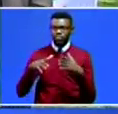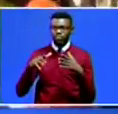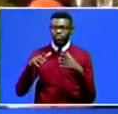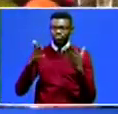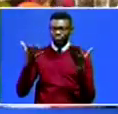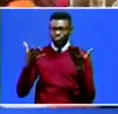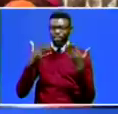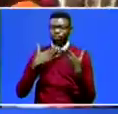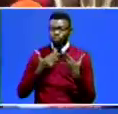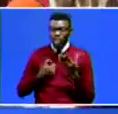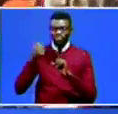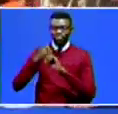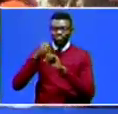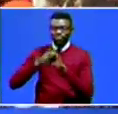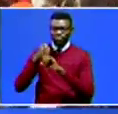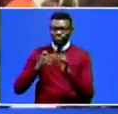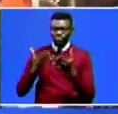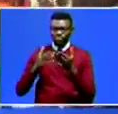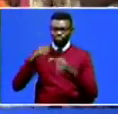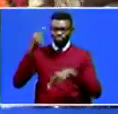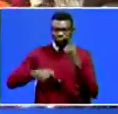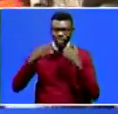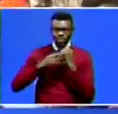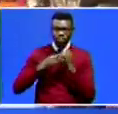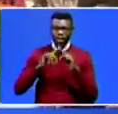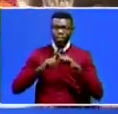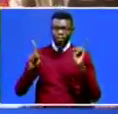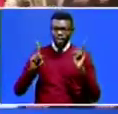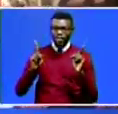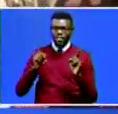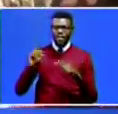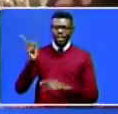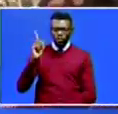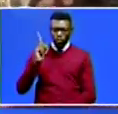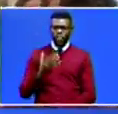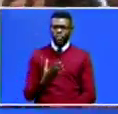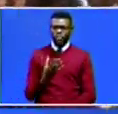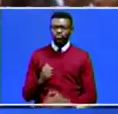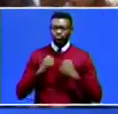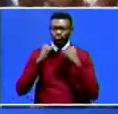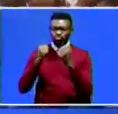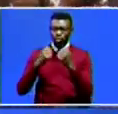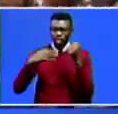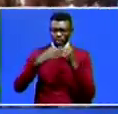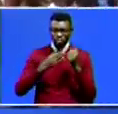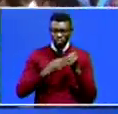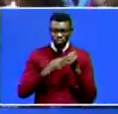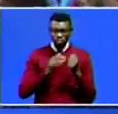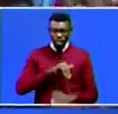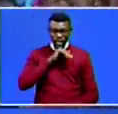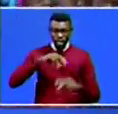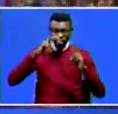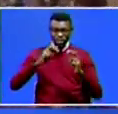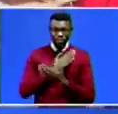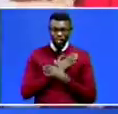cha ubunge ambacho ndicho uti wa mgongo wa siasa zake katika kaunti ya Nairobi. Odinga akilazimika kutafuta wandani wapya